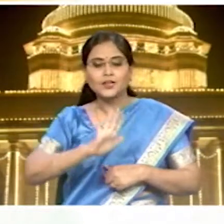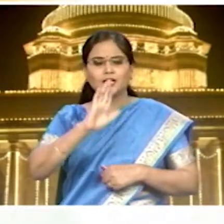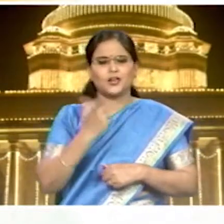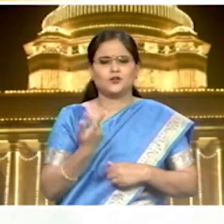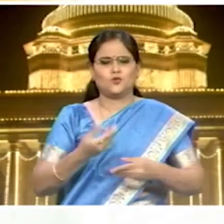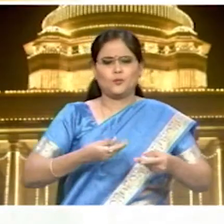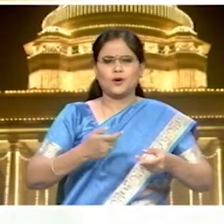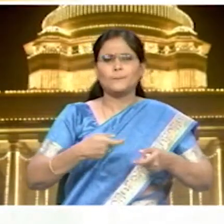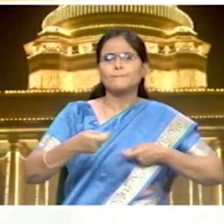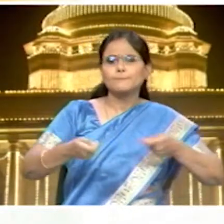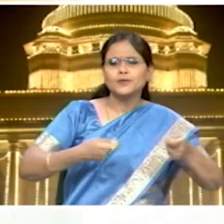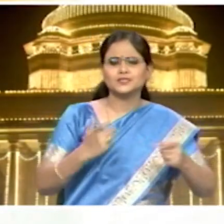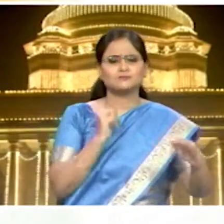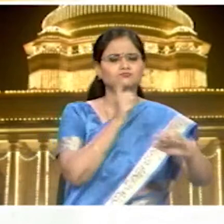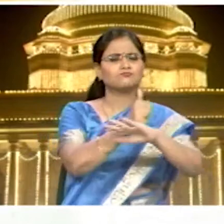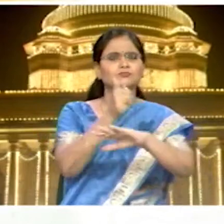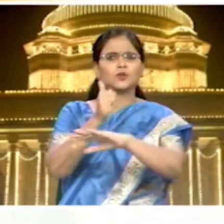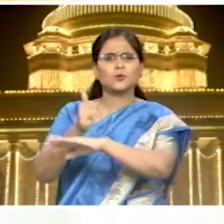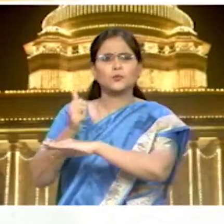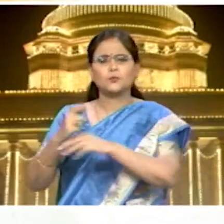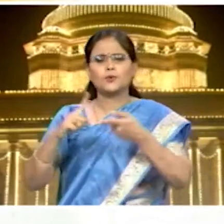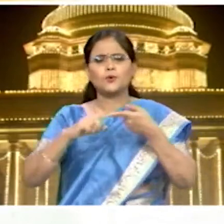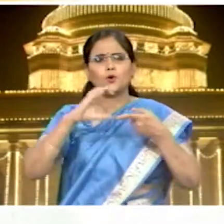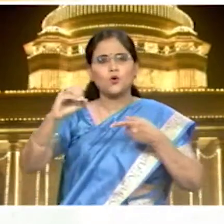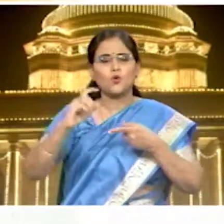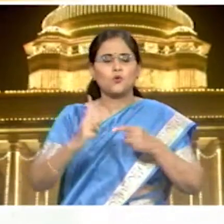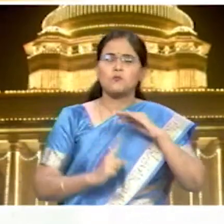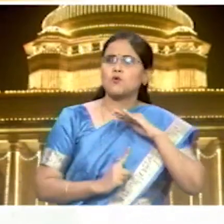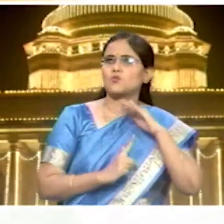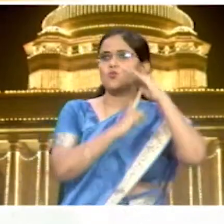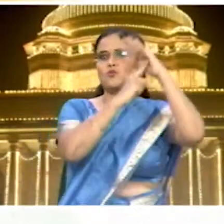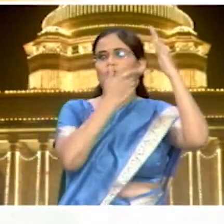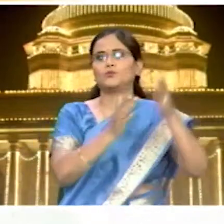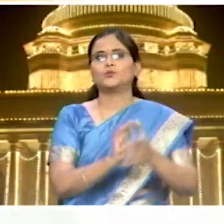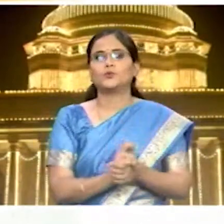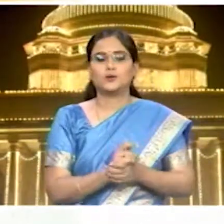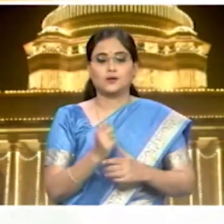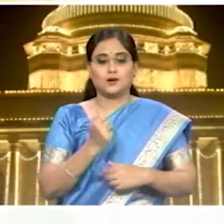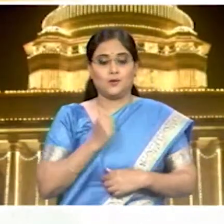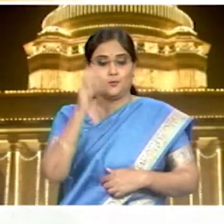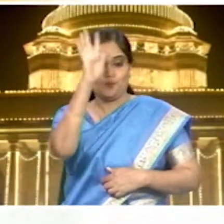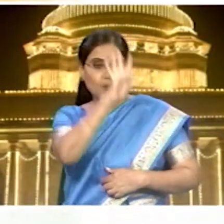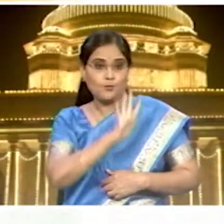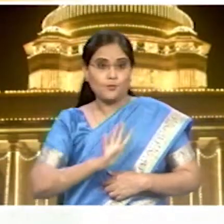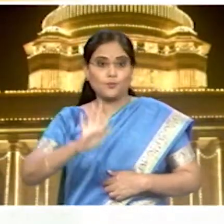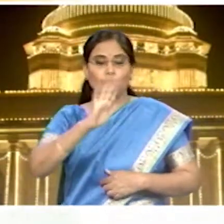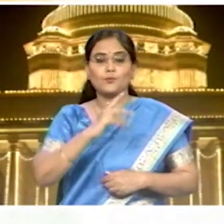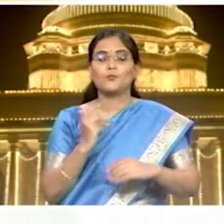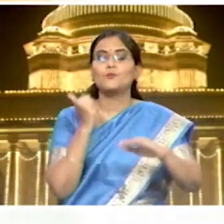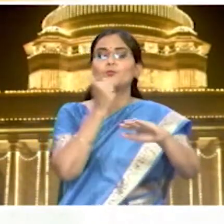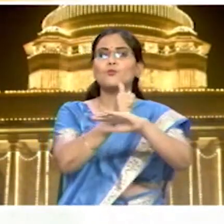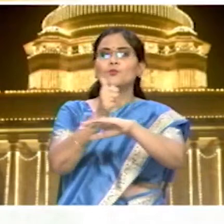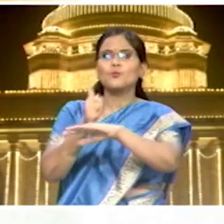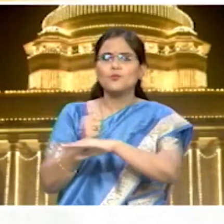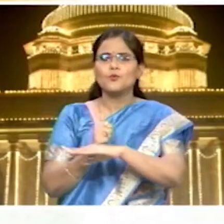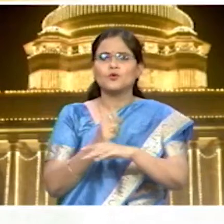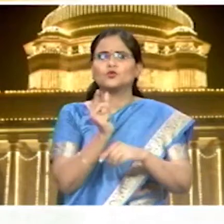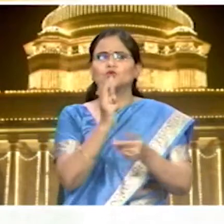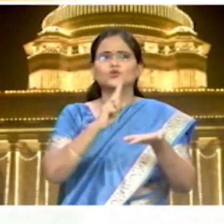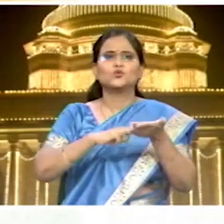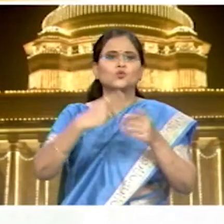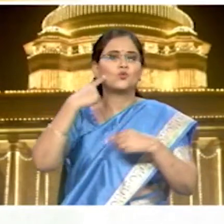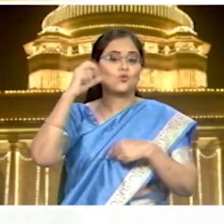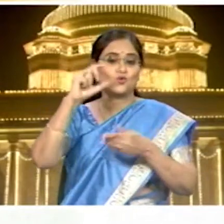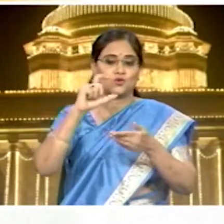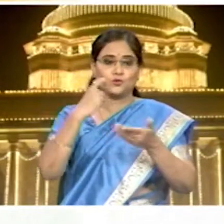का विश्व में ऊंचा स्थान है। हमारे देश में स्टार्टअप्स की सफलता, विशेषकर यूनिकॉर्न्स की बढ़ती